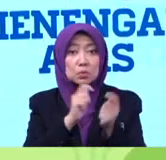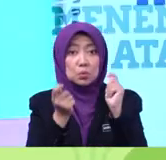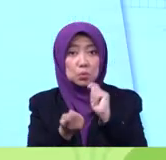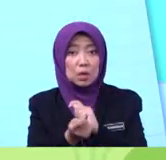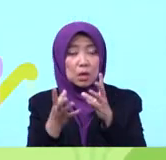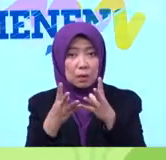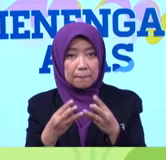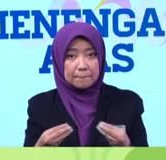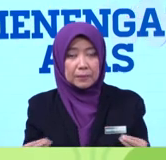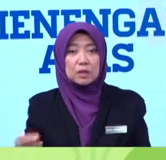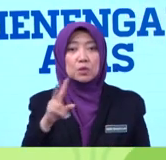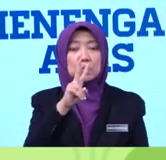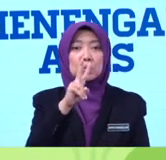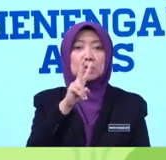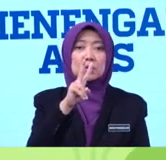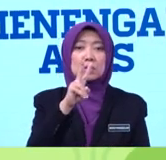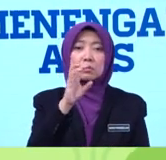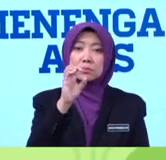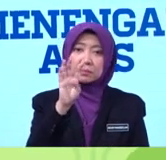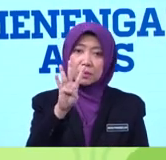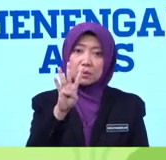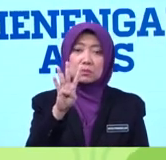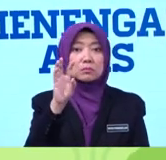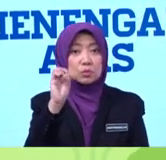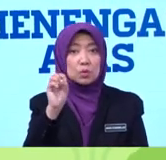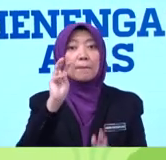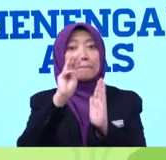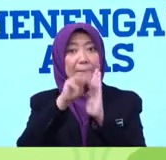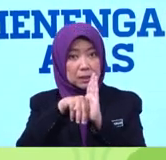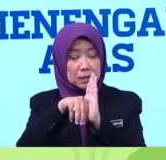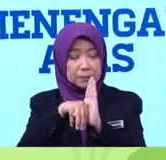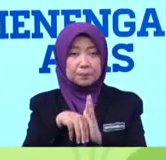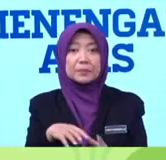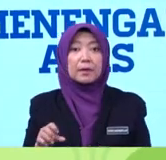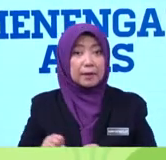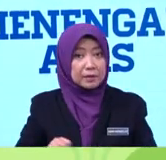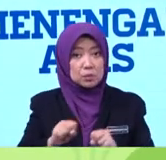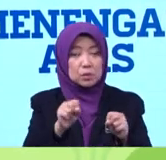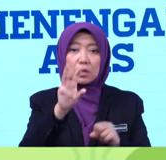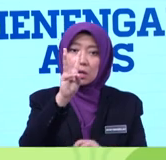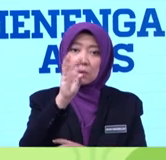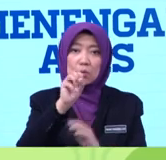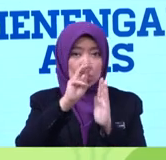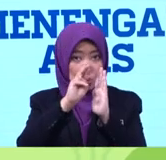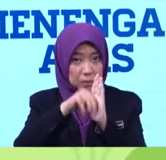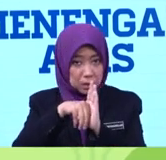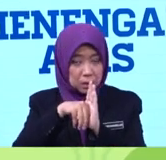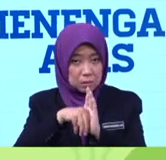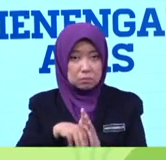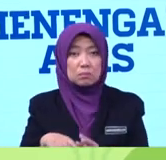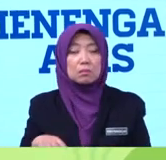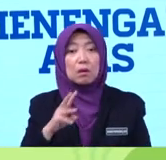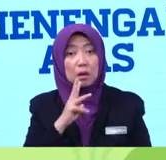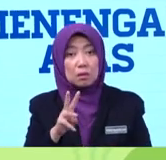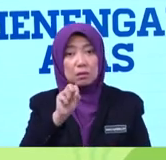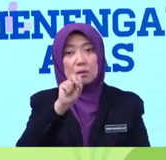sebanyak 240 ML untuk air sungai 60 mili I